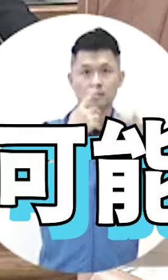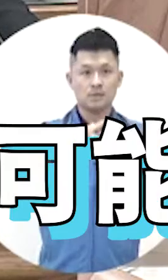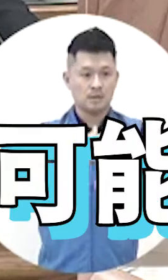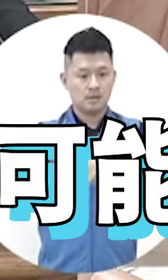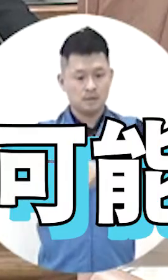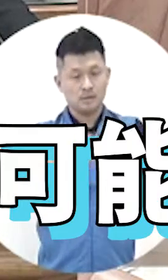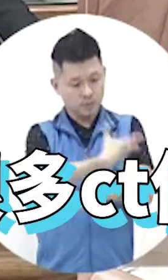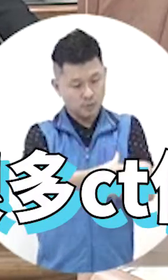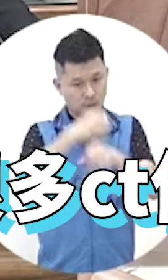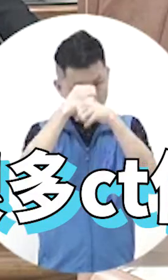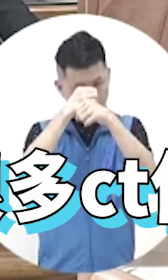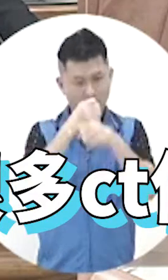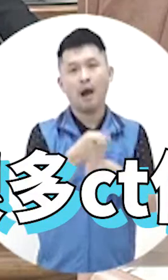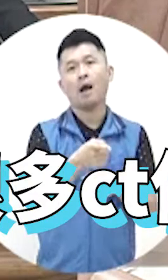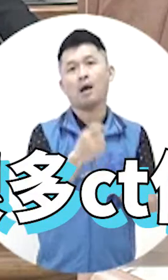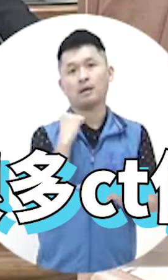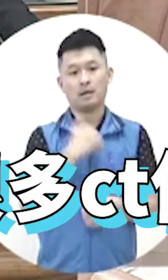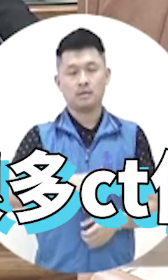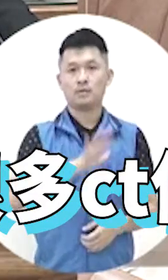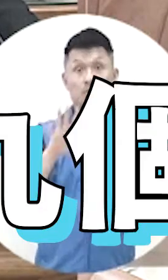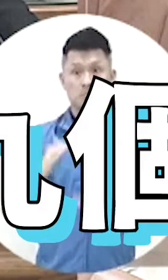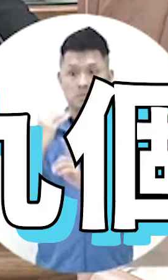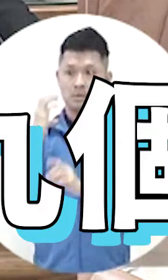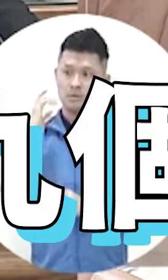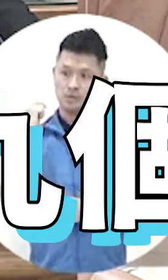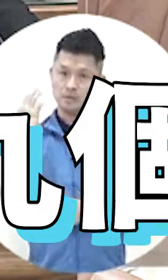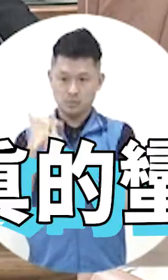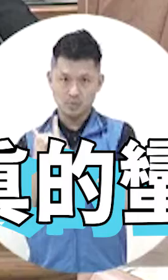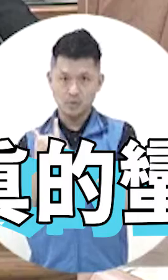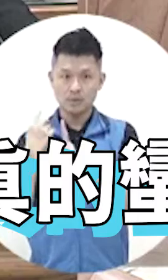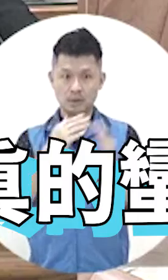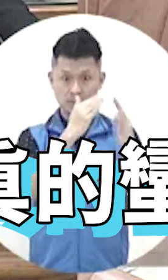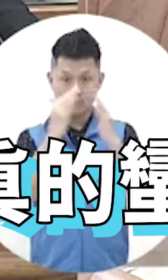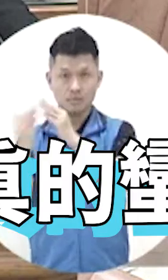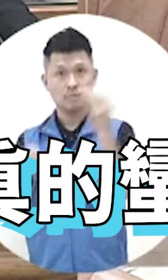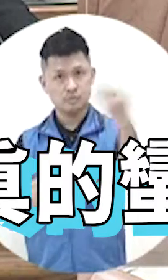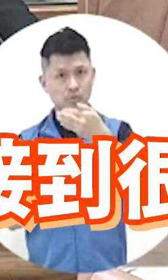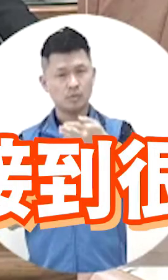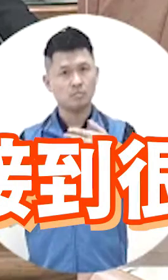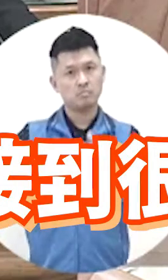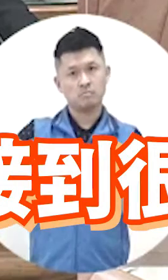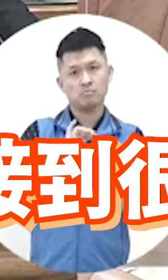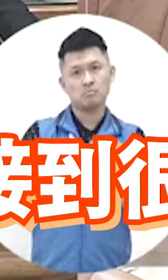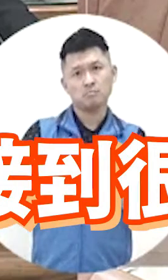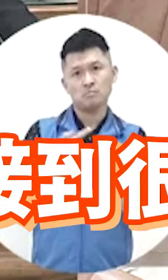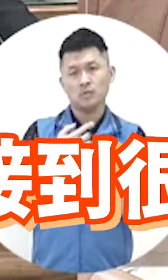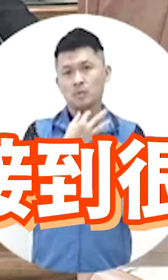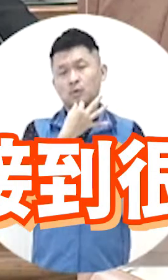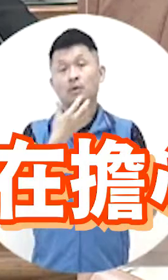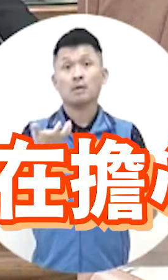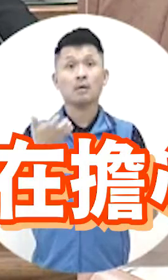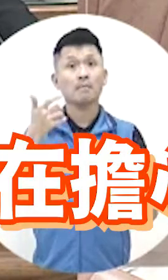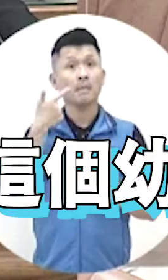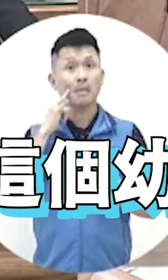阳性，代表说可能是旧案，但这一次的很多 CT 值都比较低啊，而且是9个家庭，所以大家真的蛮紧张的哈。刚刚我已经接到很多家长